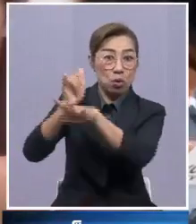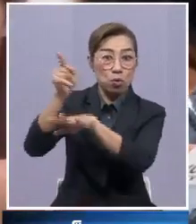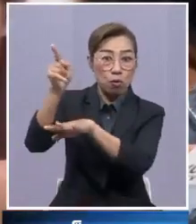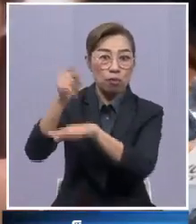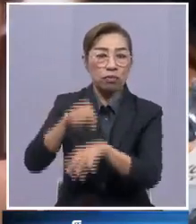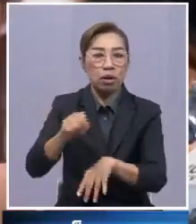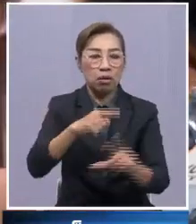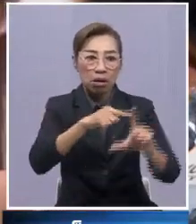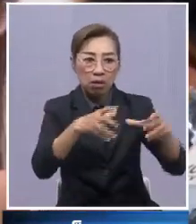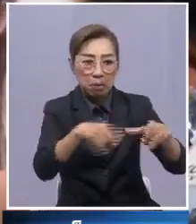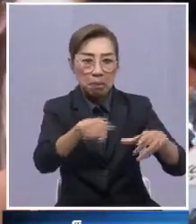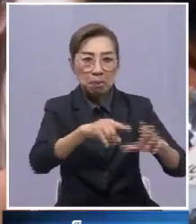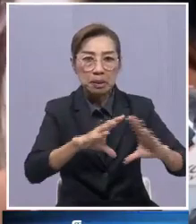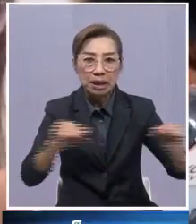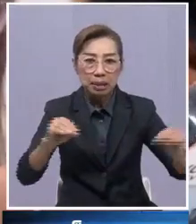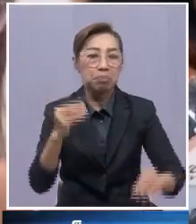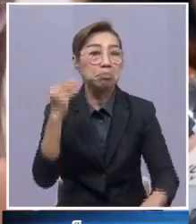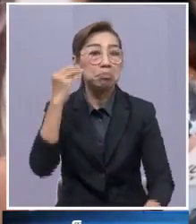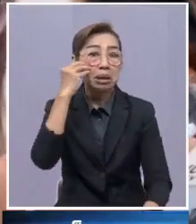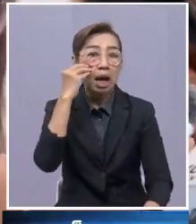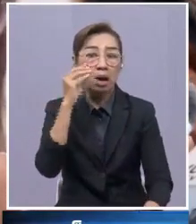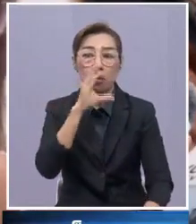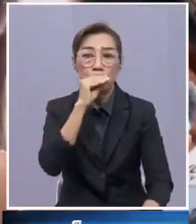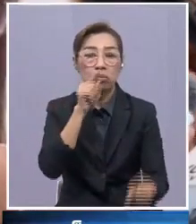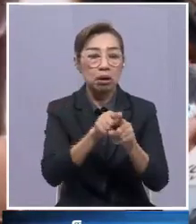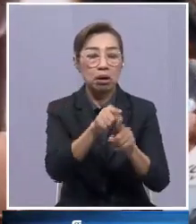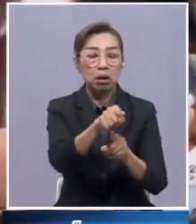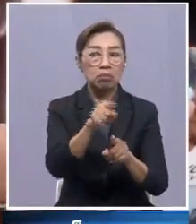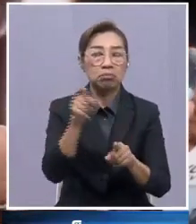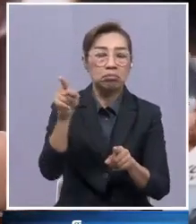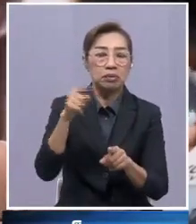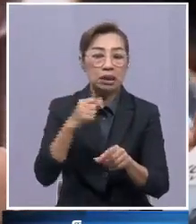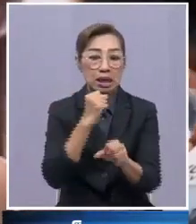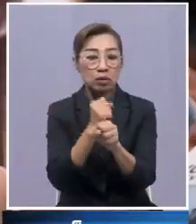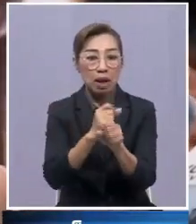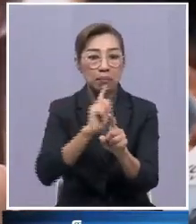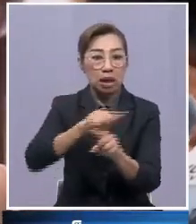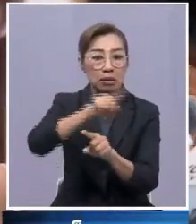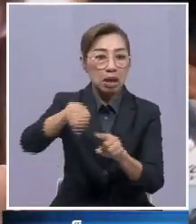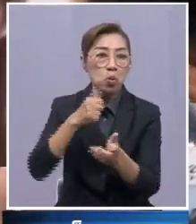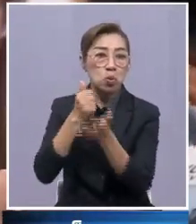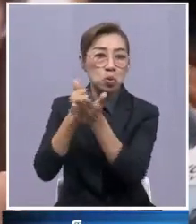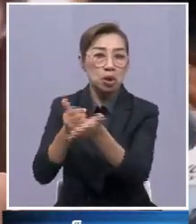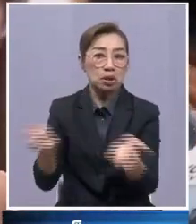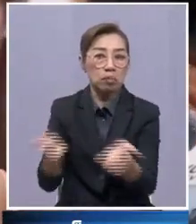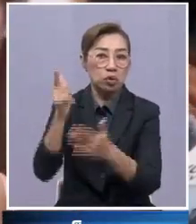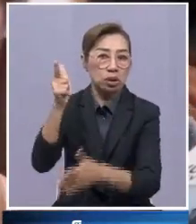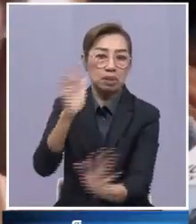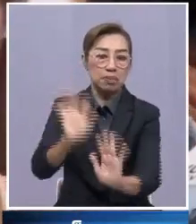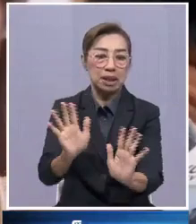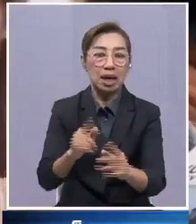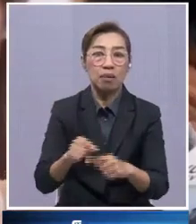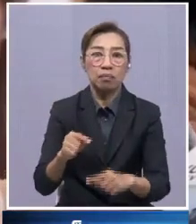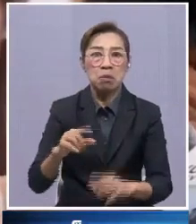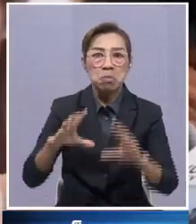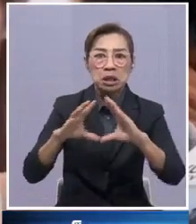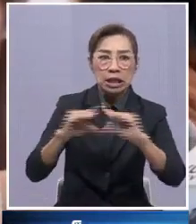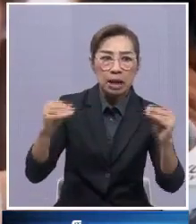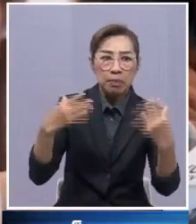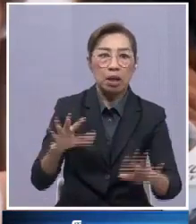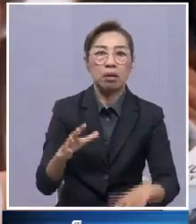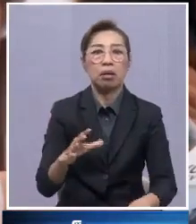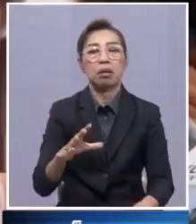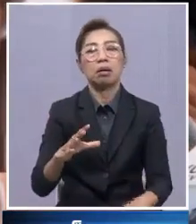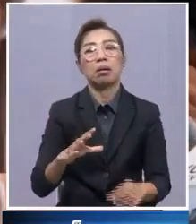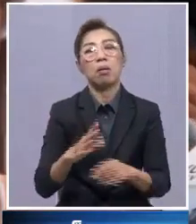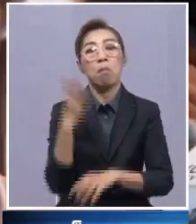พิธาเองก็ยังบอกว่าเรื่องนี้อาจจะไม่ได้เอื้อคุณทักษิณเงียบมานานจนกระทั่งเมื่อวานนี้มีสัญญาณออกมาจากปาก